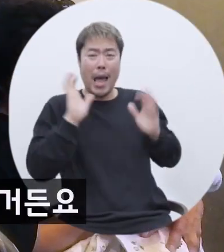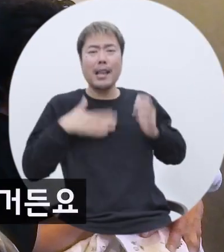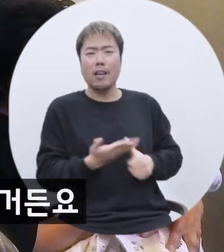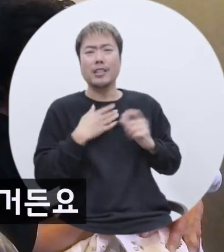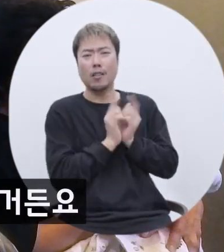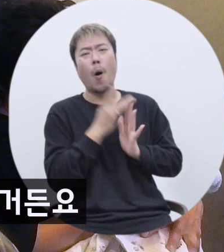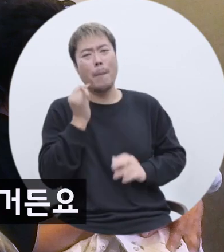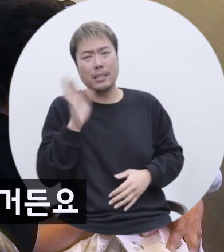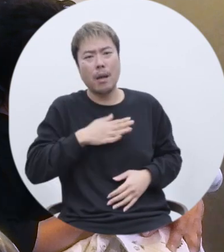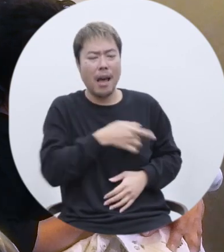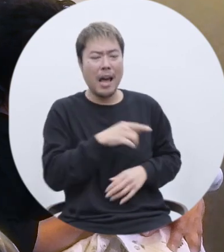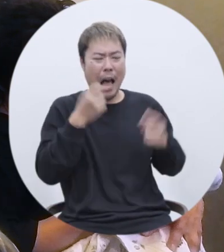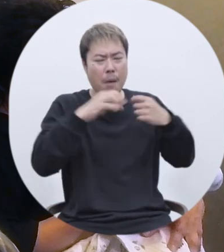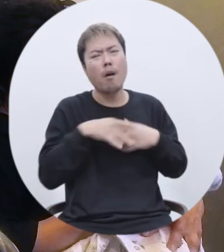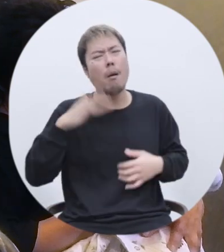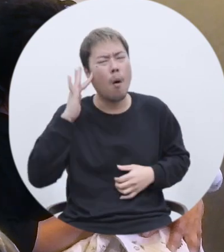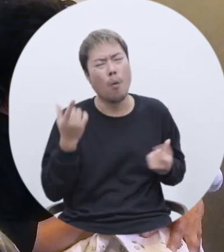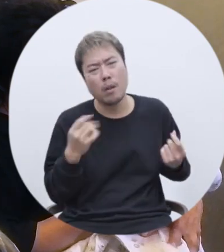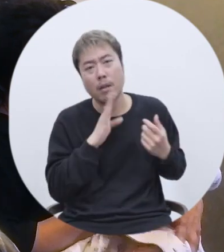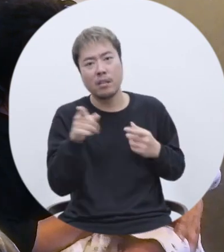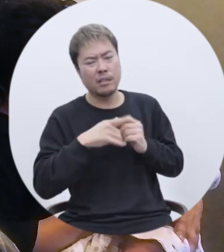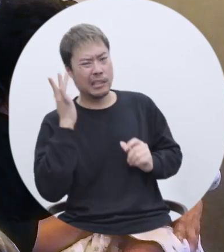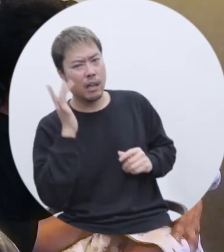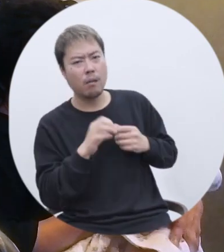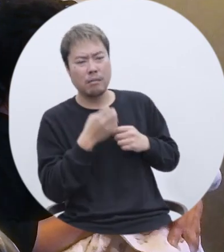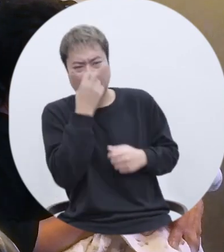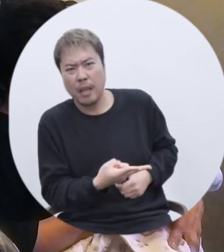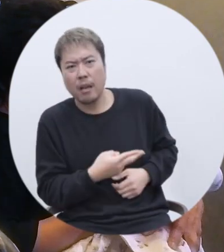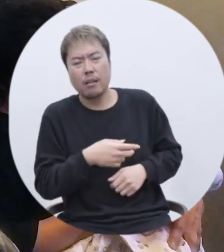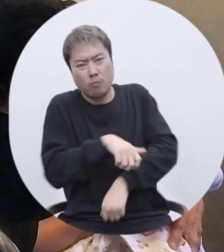귀 먹고 싶을 때가 있거든요. 시끄럽고 냄새 나고 막